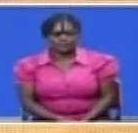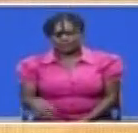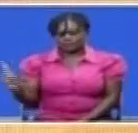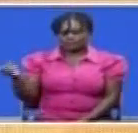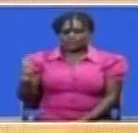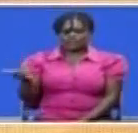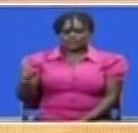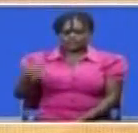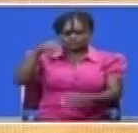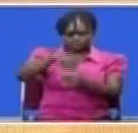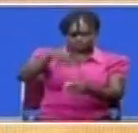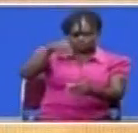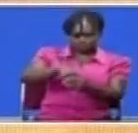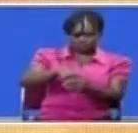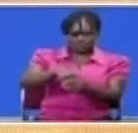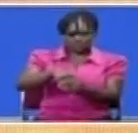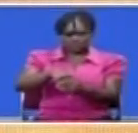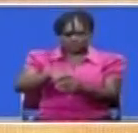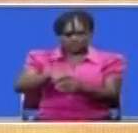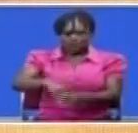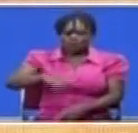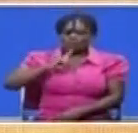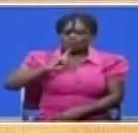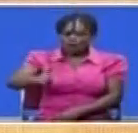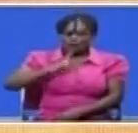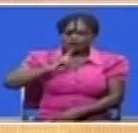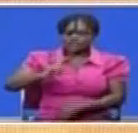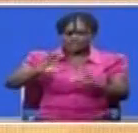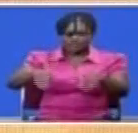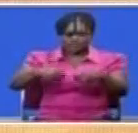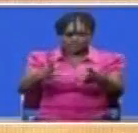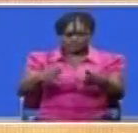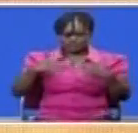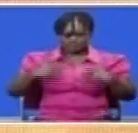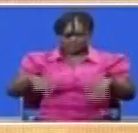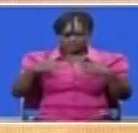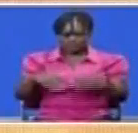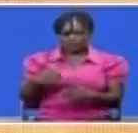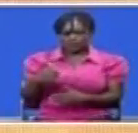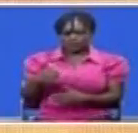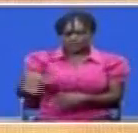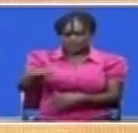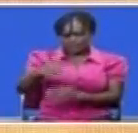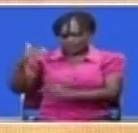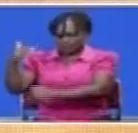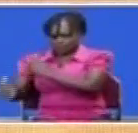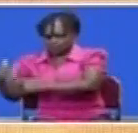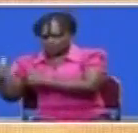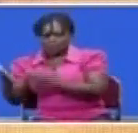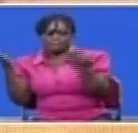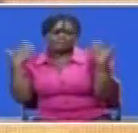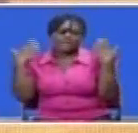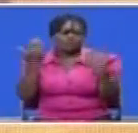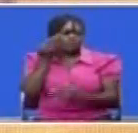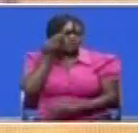Waziri wa masuala ya ndani Joseph Nkaissery ametoa onyo kwa wakazi wa Gambela, eneo ambalo liko katika mpaka wa Meru